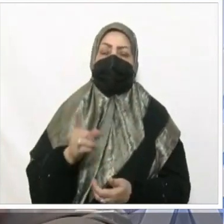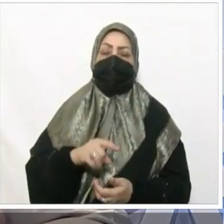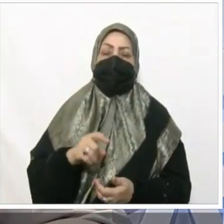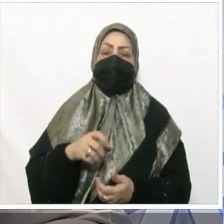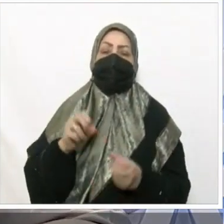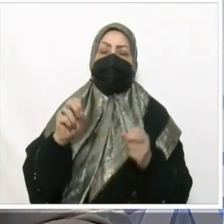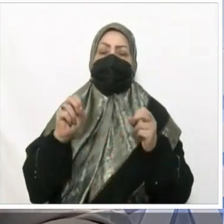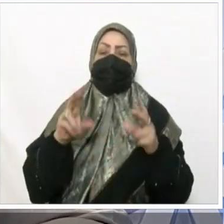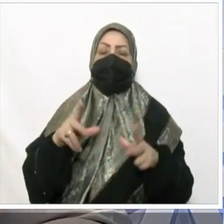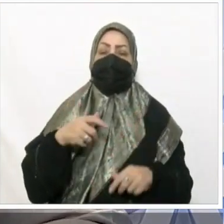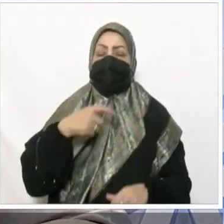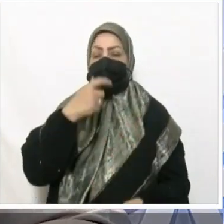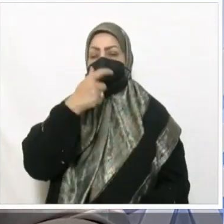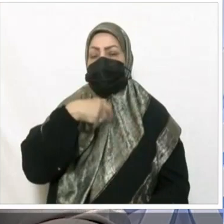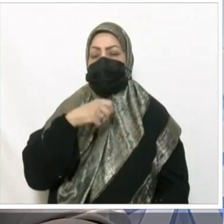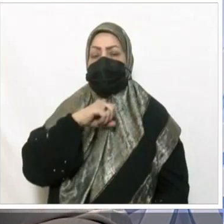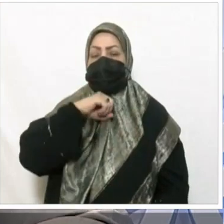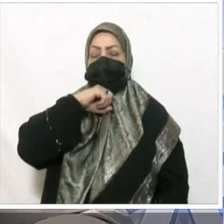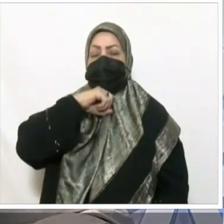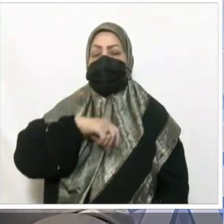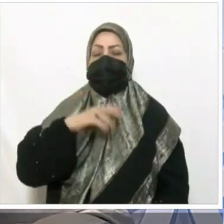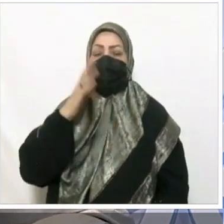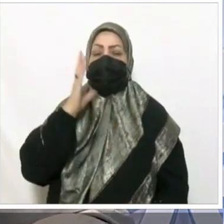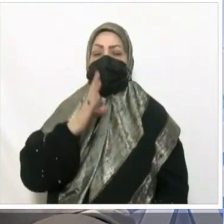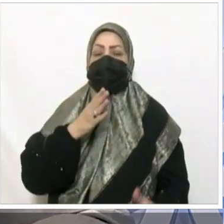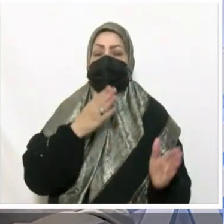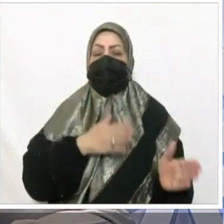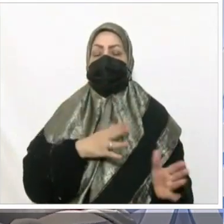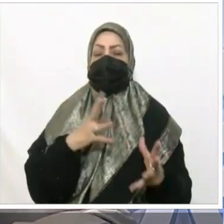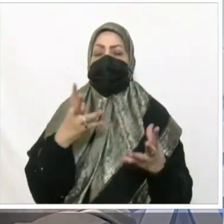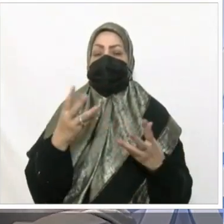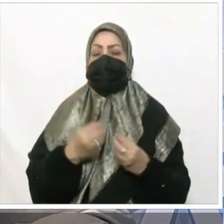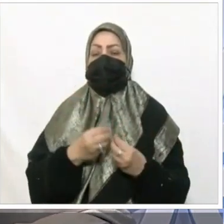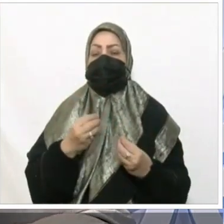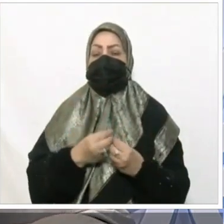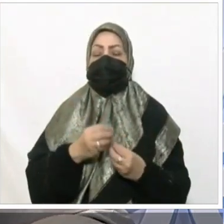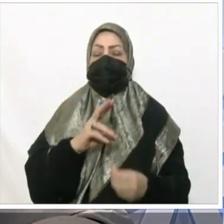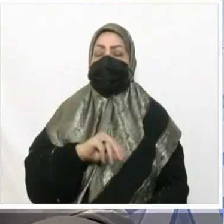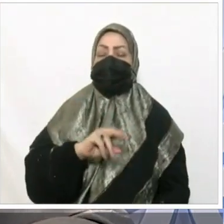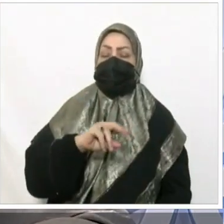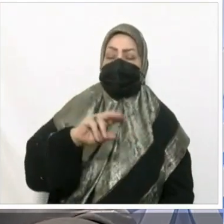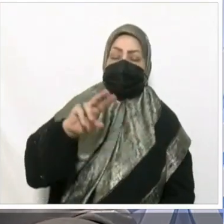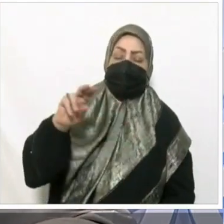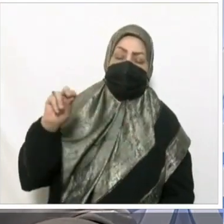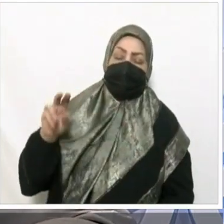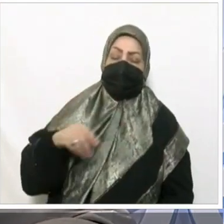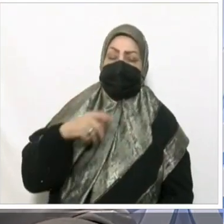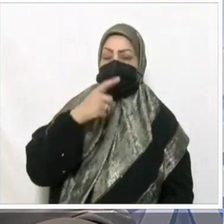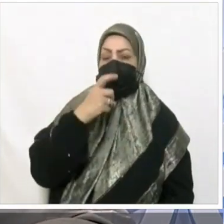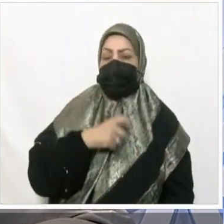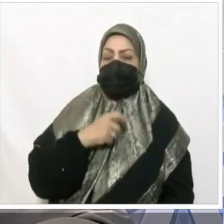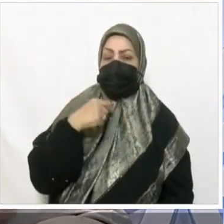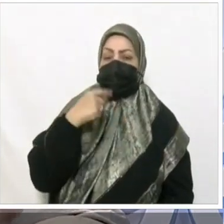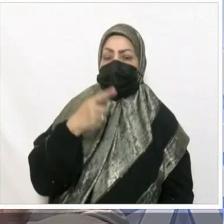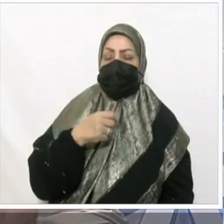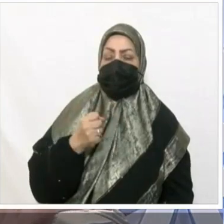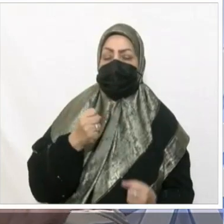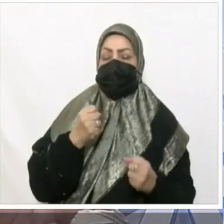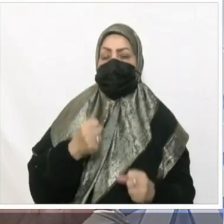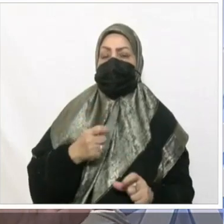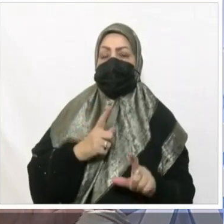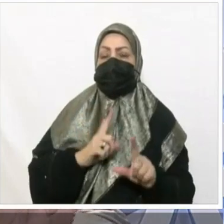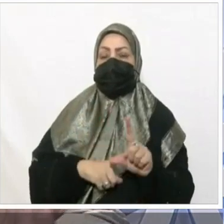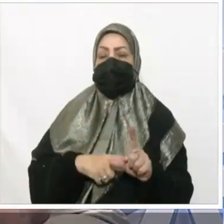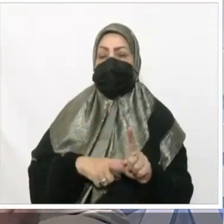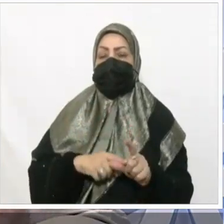الأئمة الأربعة في المذاهب الأربعة في مشهور هذه المذاهب لم يقولوا بأن تارك الغسل